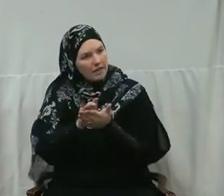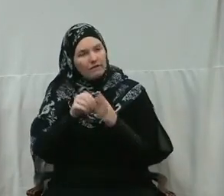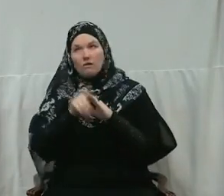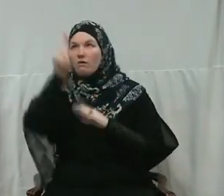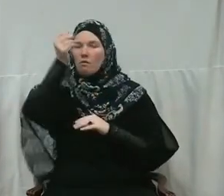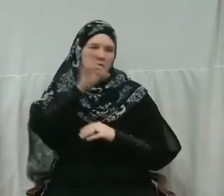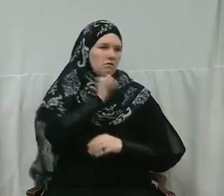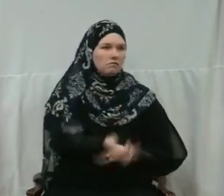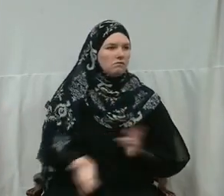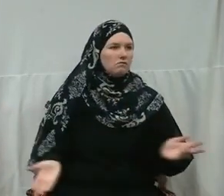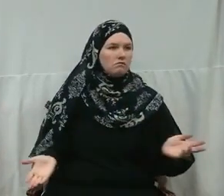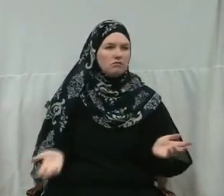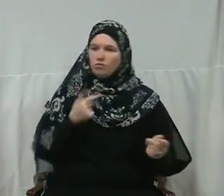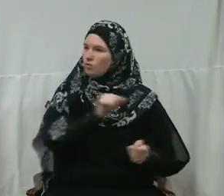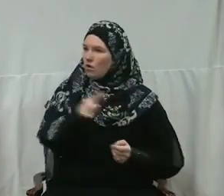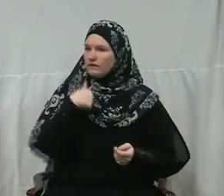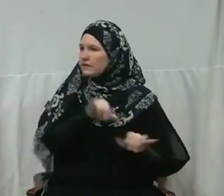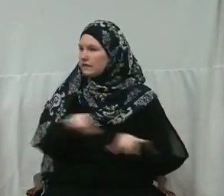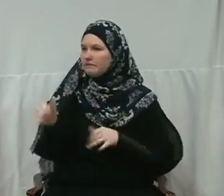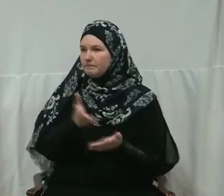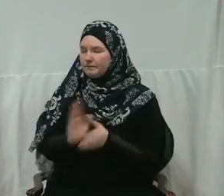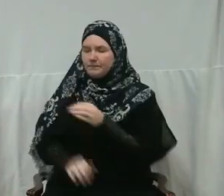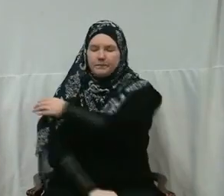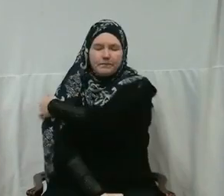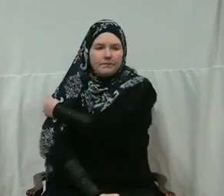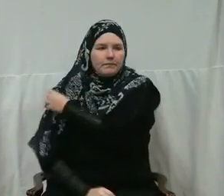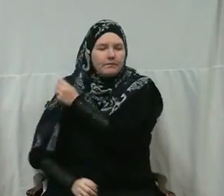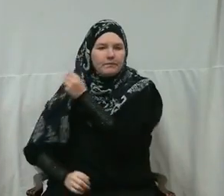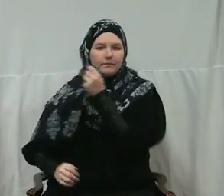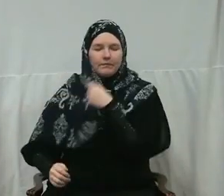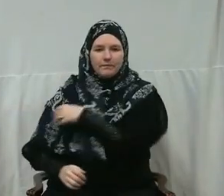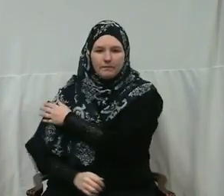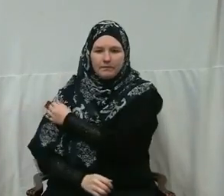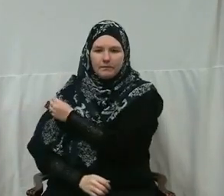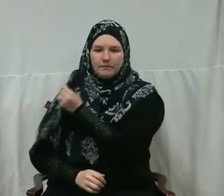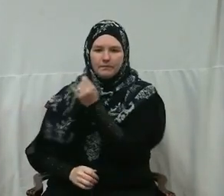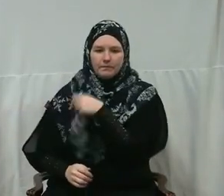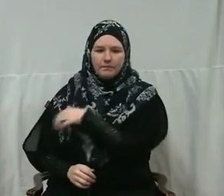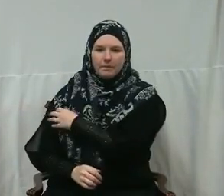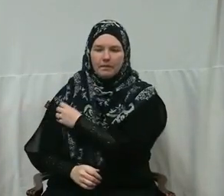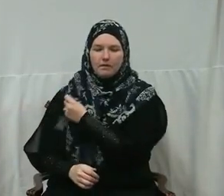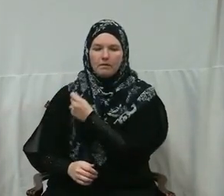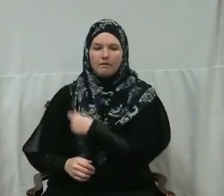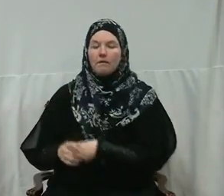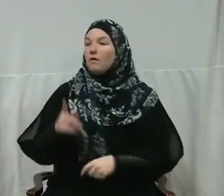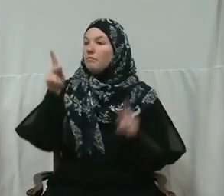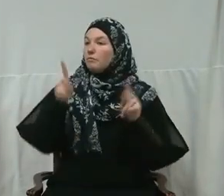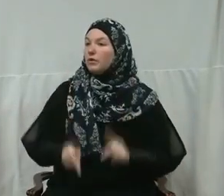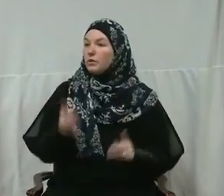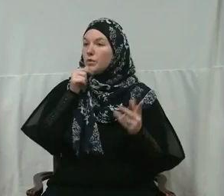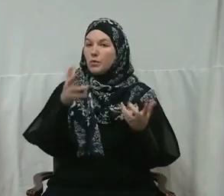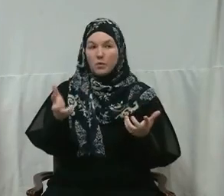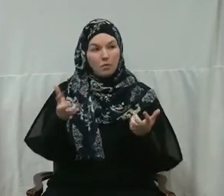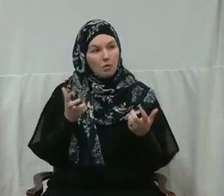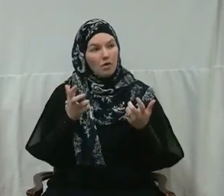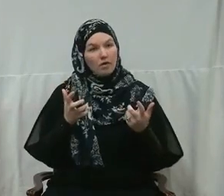believe. وَمَنْ أَرَادَ الْآخِرَةِ. He who desires the hereafter, and his focus is on